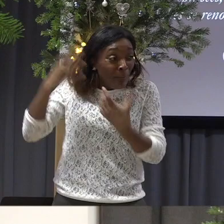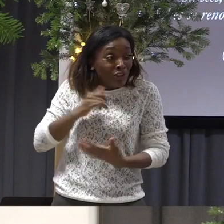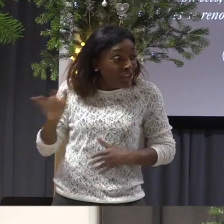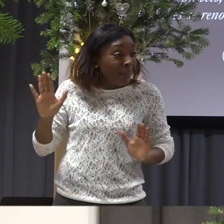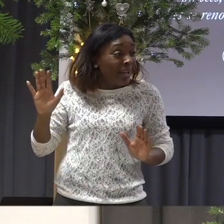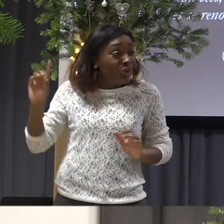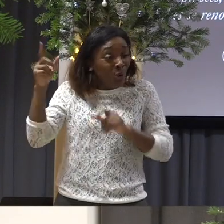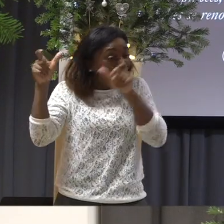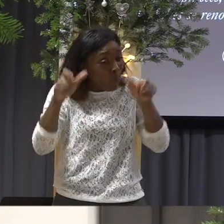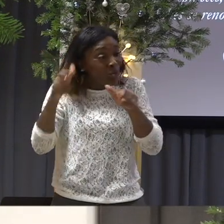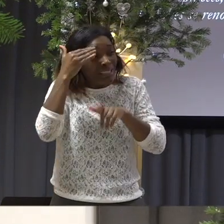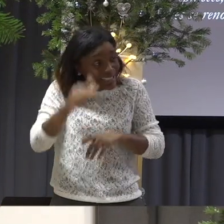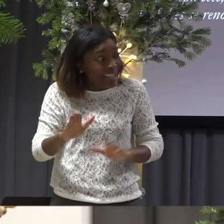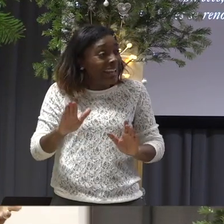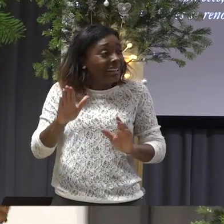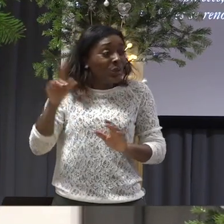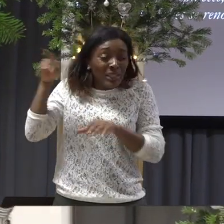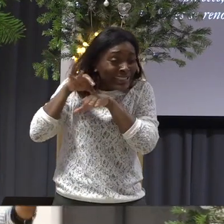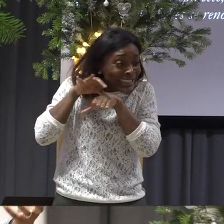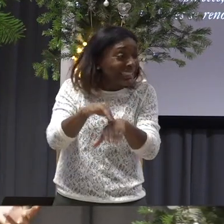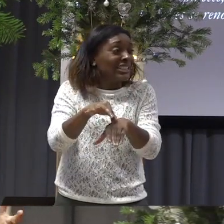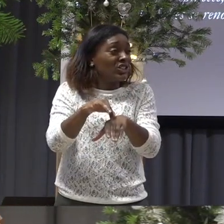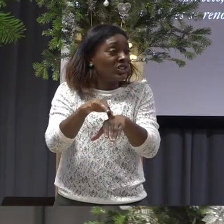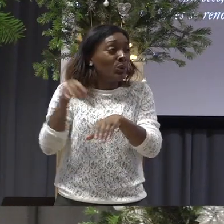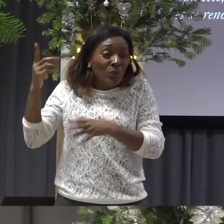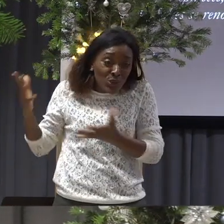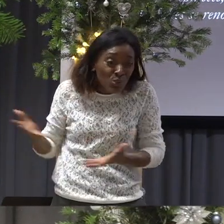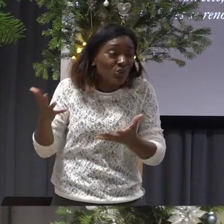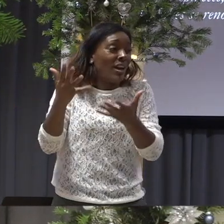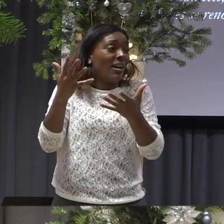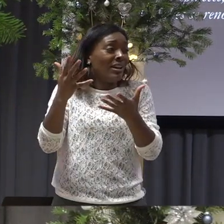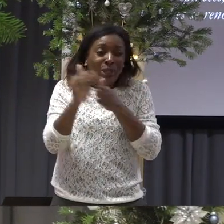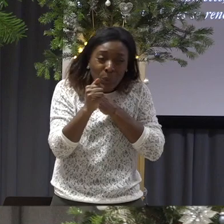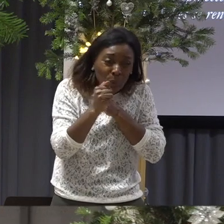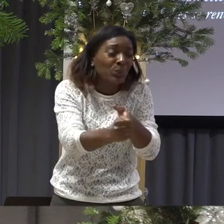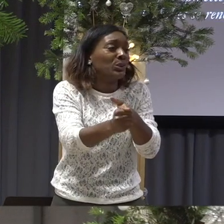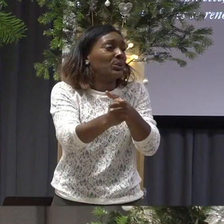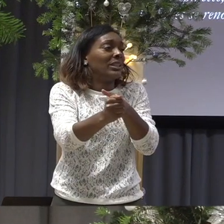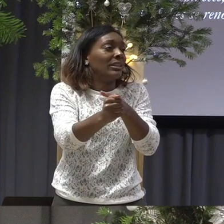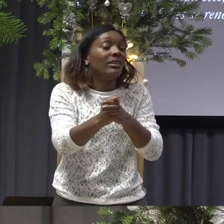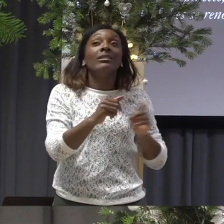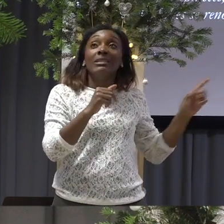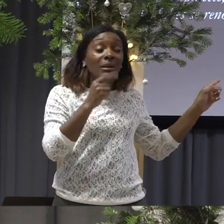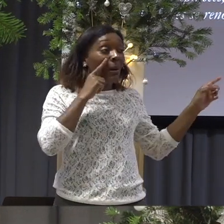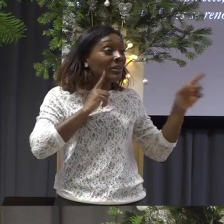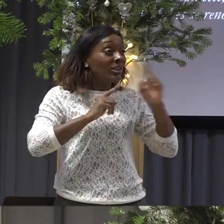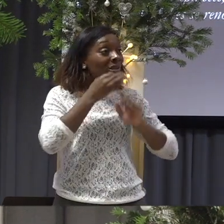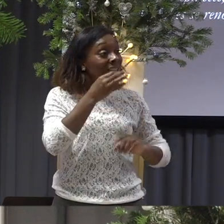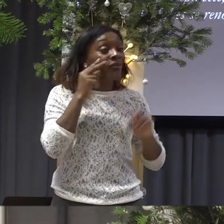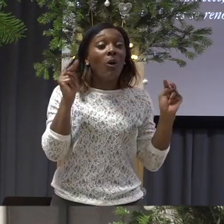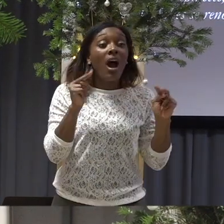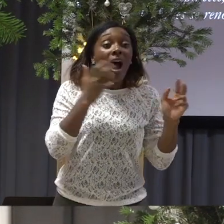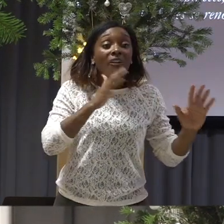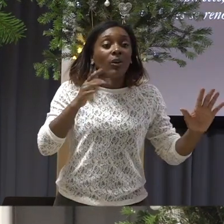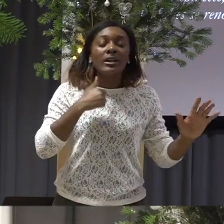au contrôle. Dieu dirige. Dieu soutient. Dieu conduit. Il dit les bontés de l'Éternel ne sont pas